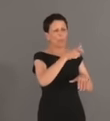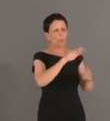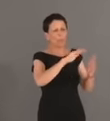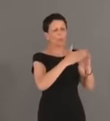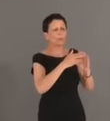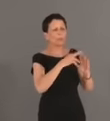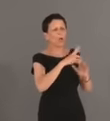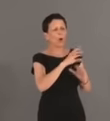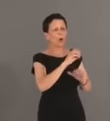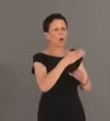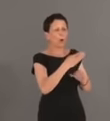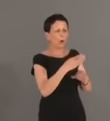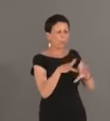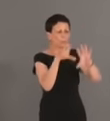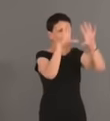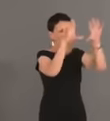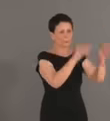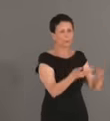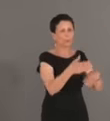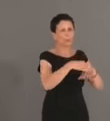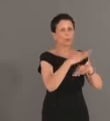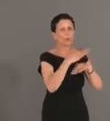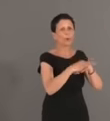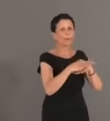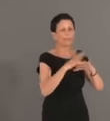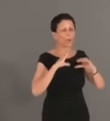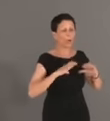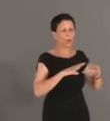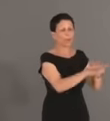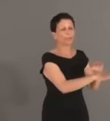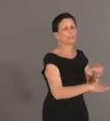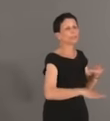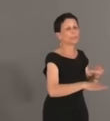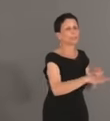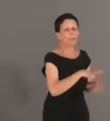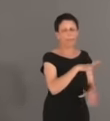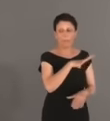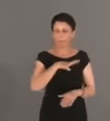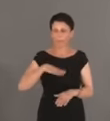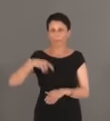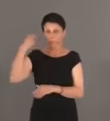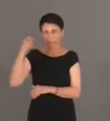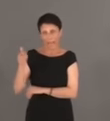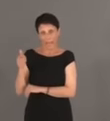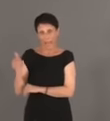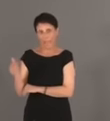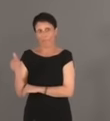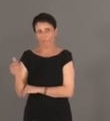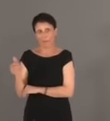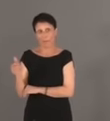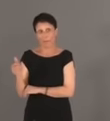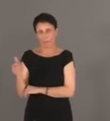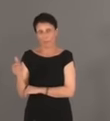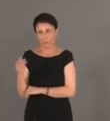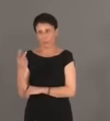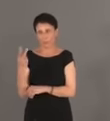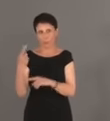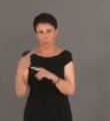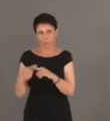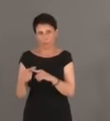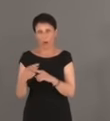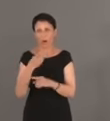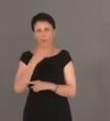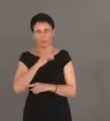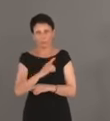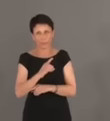un terrain du collège qui jouxte cette traverse. Et Madame la Présidente elle-même, à 2 reprises, en